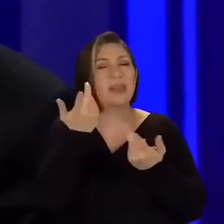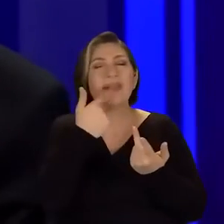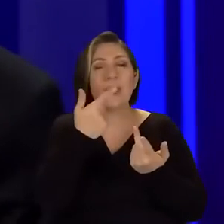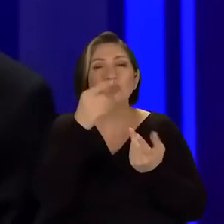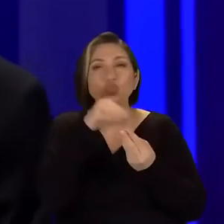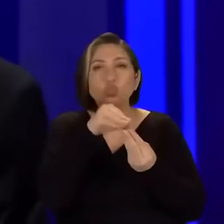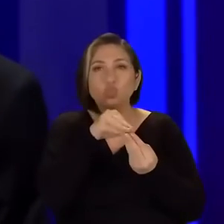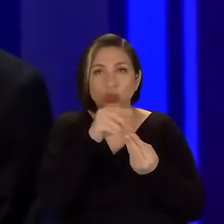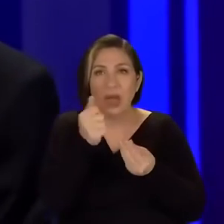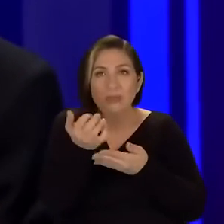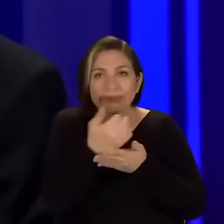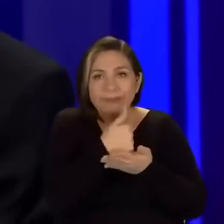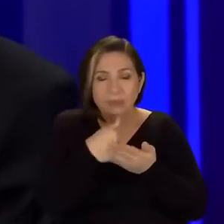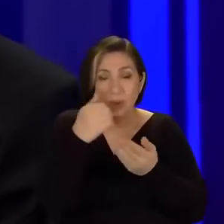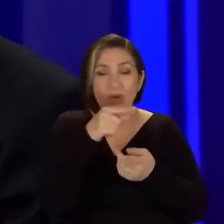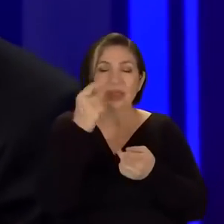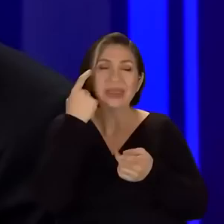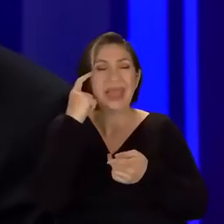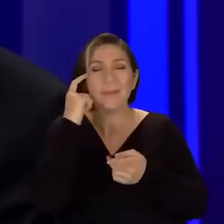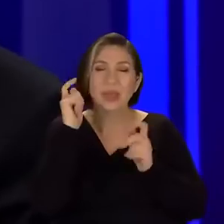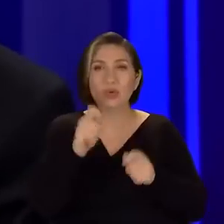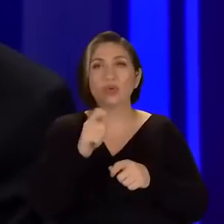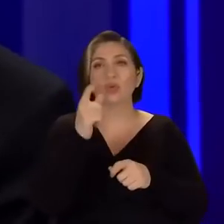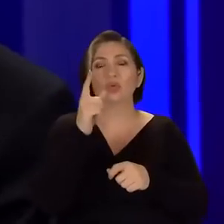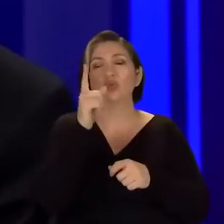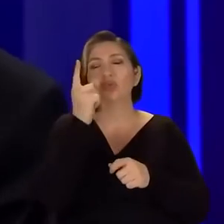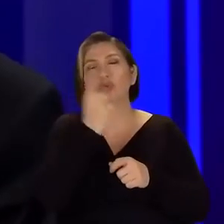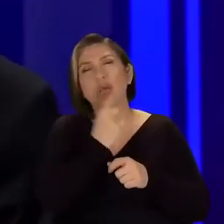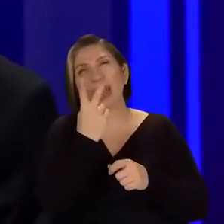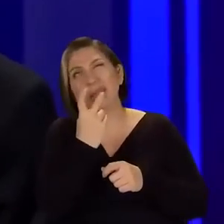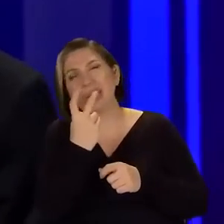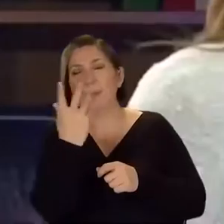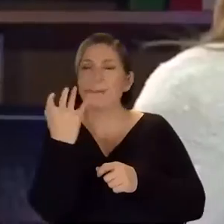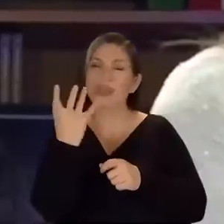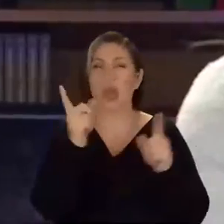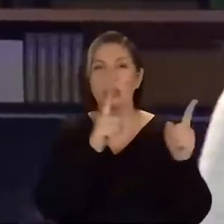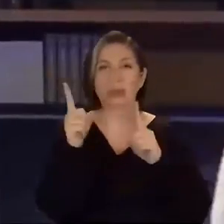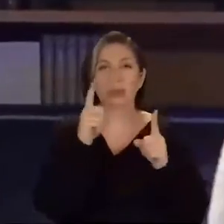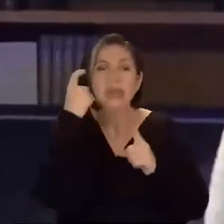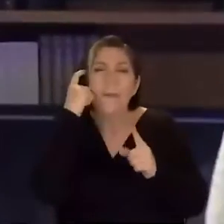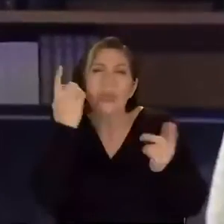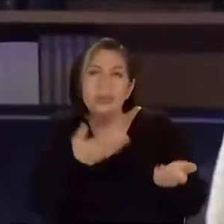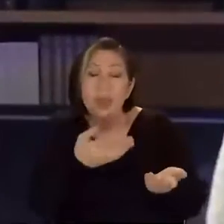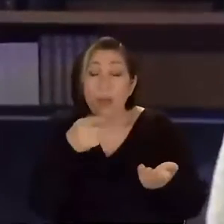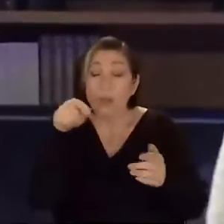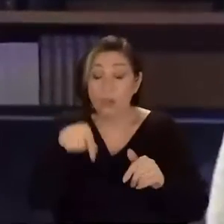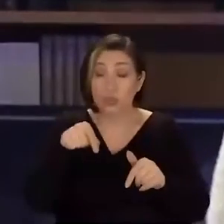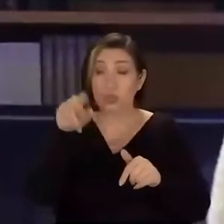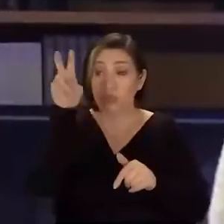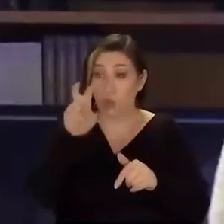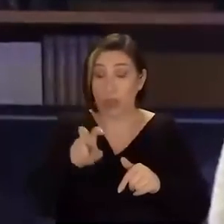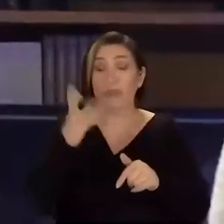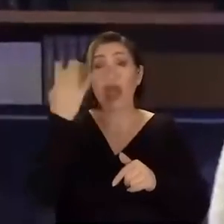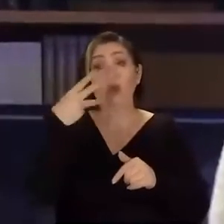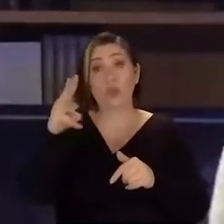kısmı, bunu ancak tahmin edebiliyor. %2 ile 5 arası diyebiliyor. Yapabiliyorsun. Tabii. Yani bugün doların ya